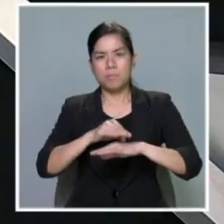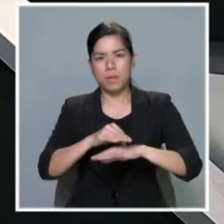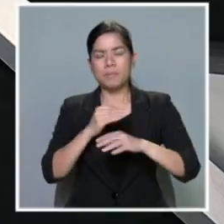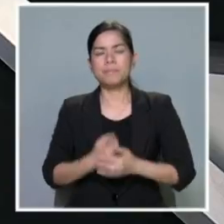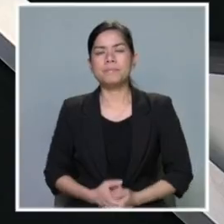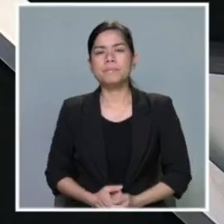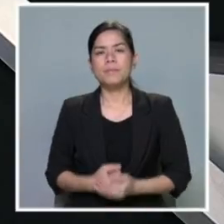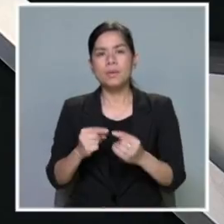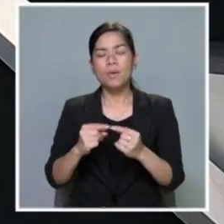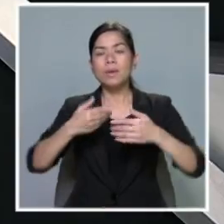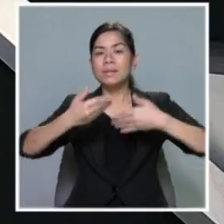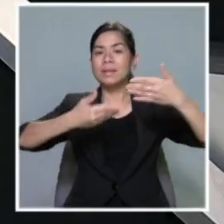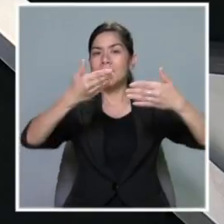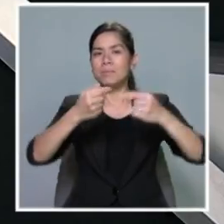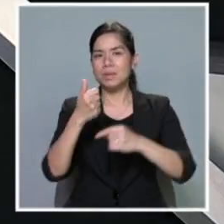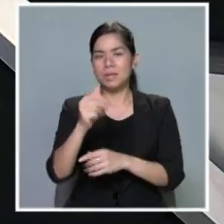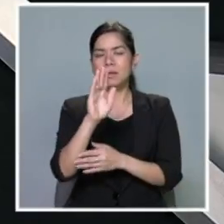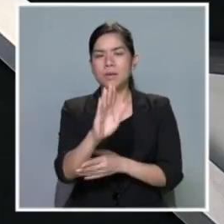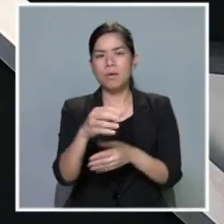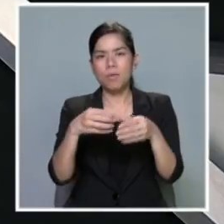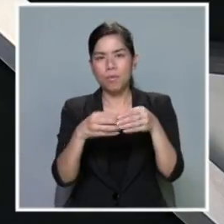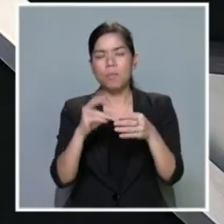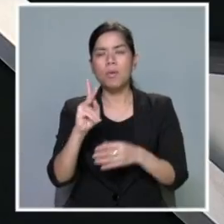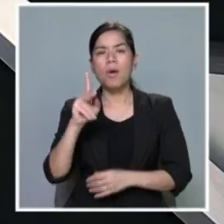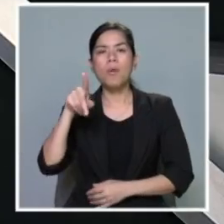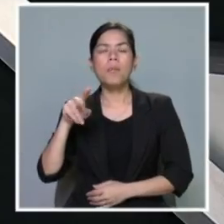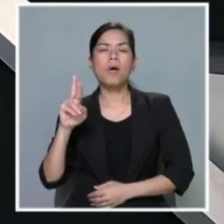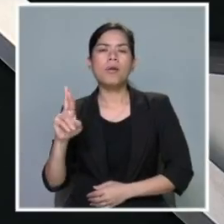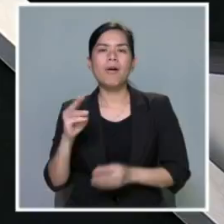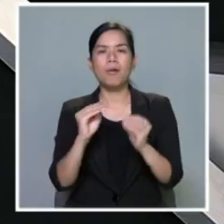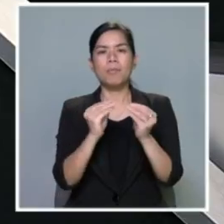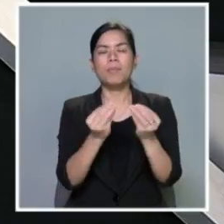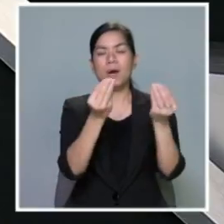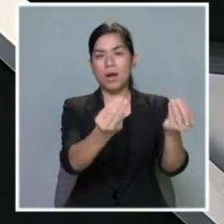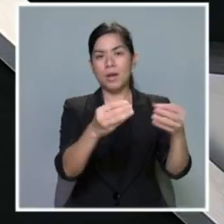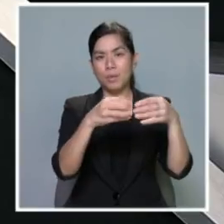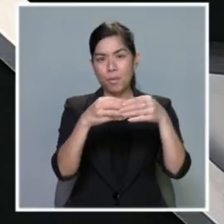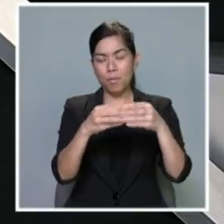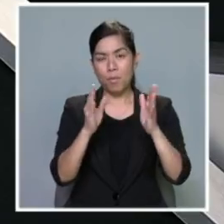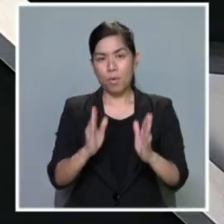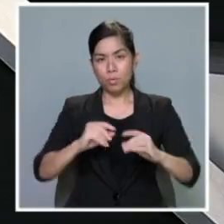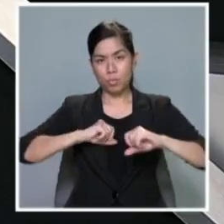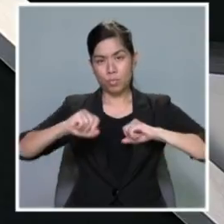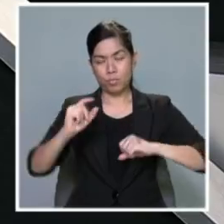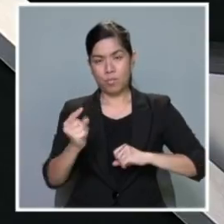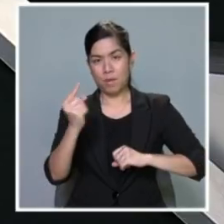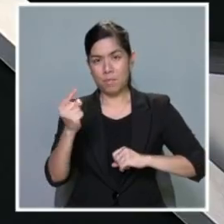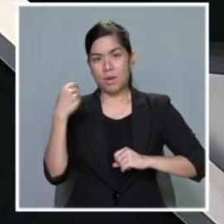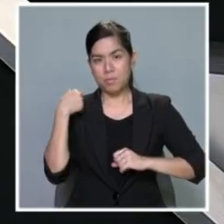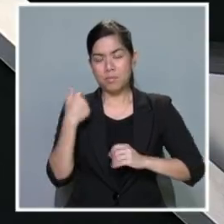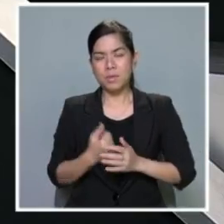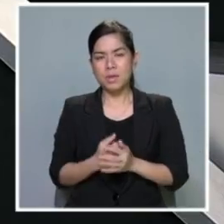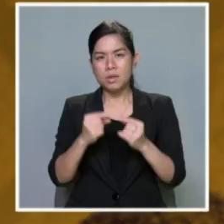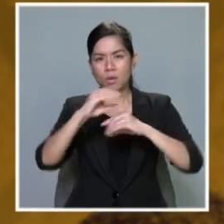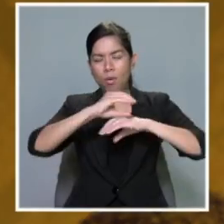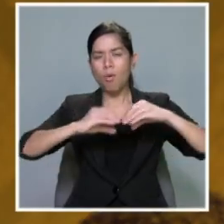่อกันที่อีกหนึ่งกิจกรรมดีๆของกพร.นะคะที่แนะคนรุ่นใหม่เข้าร่วมโครงการหลักสูตรพัฒนานักบริหารการเปลี่ยนแปลง